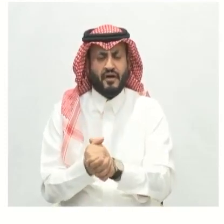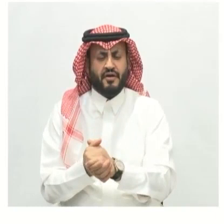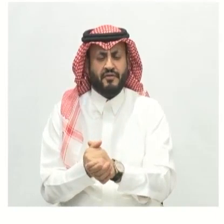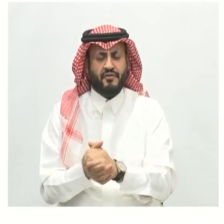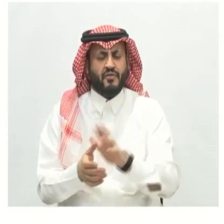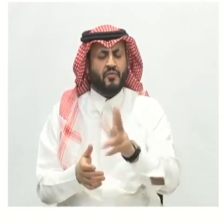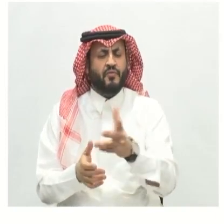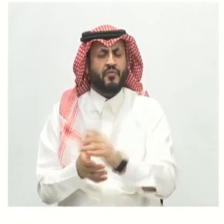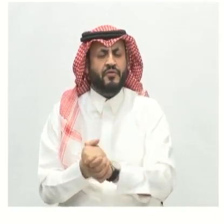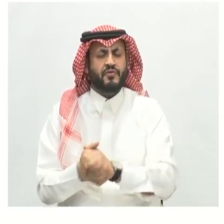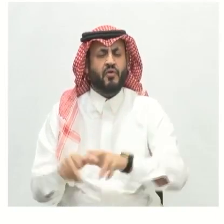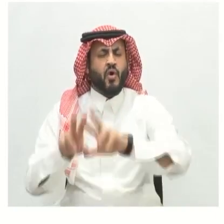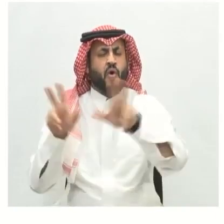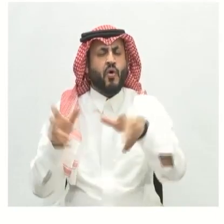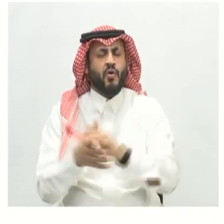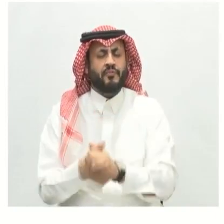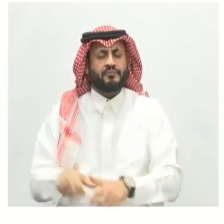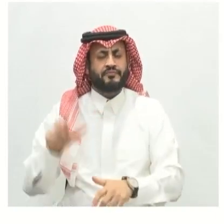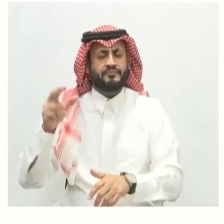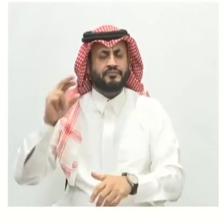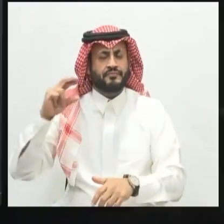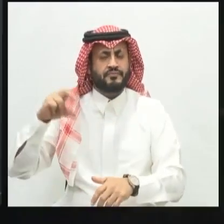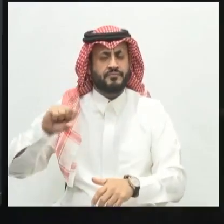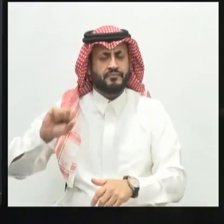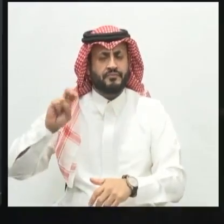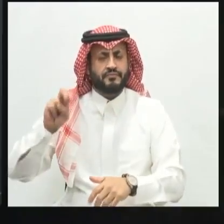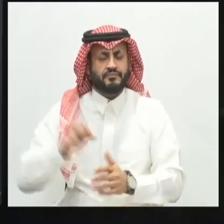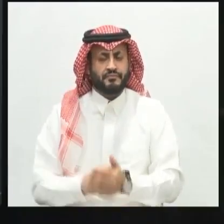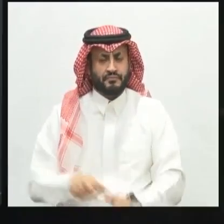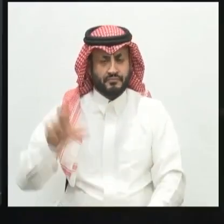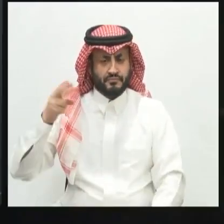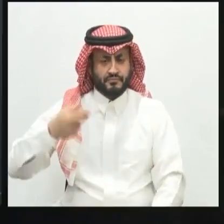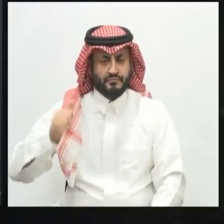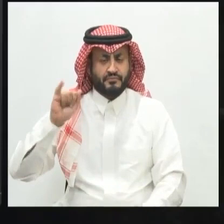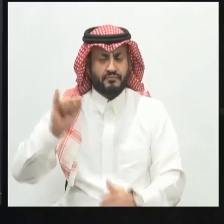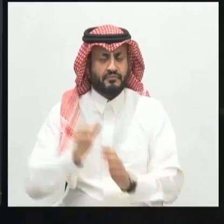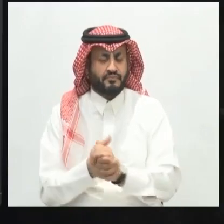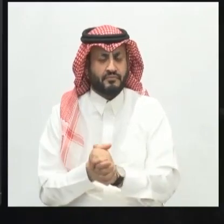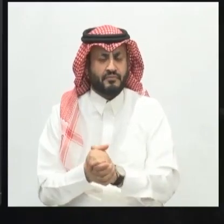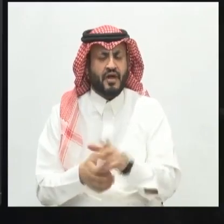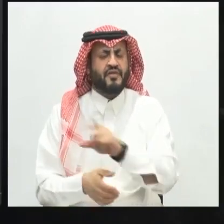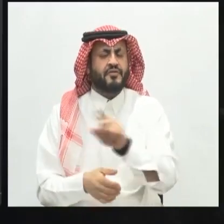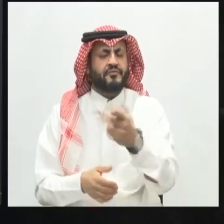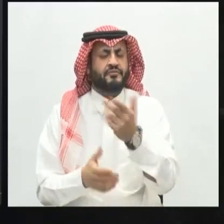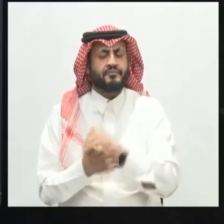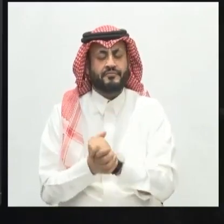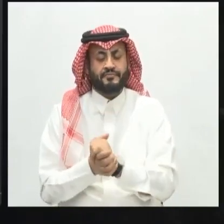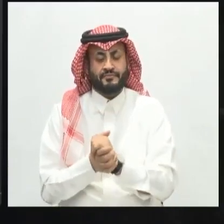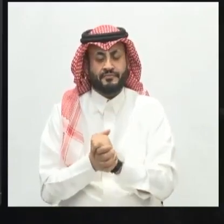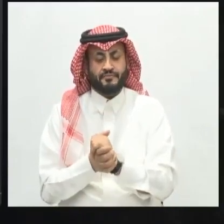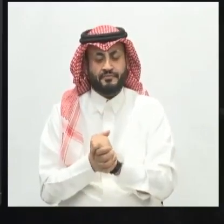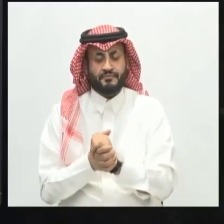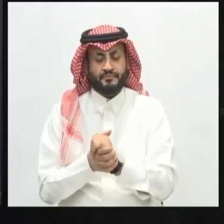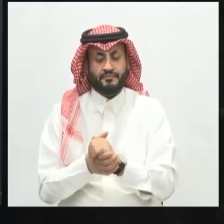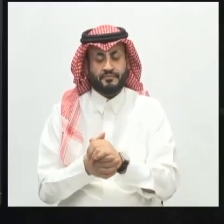ما هي مظاهر الذوق العام ما هي مظاهر الذوق العام اريد بعض الامثله